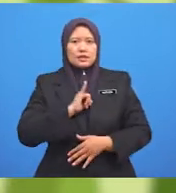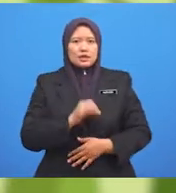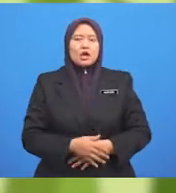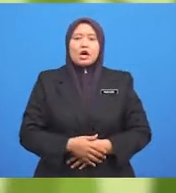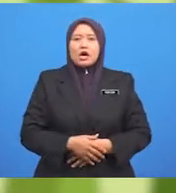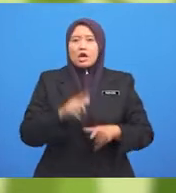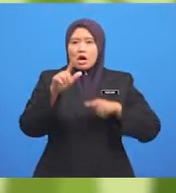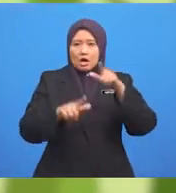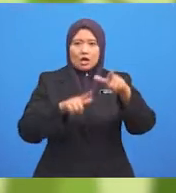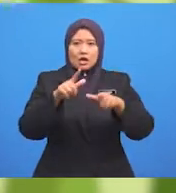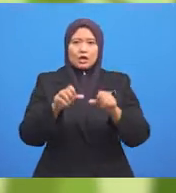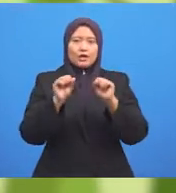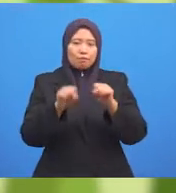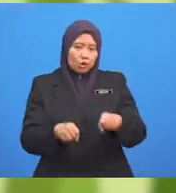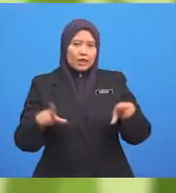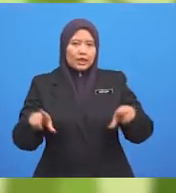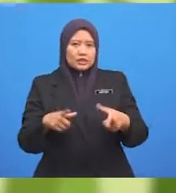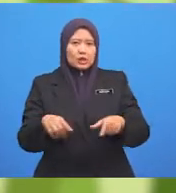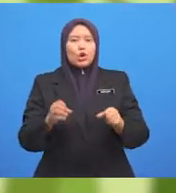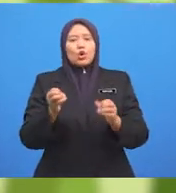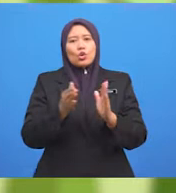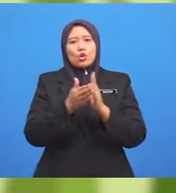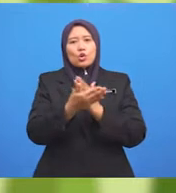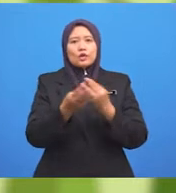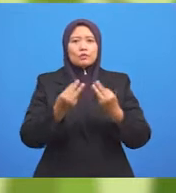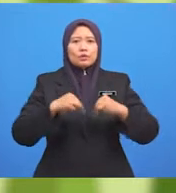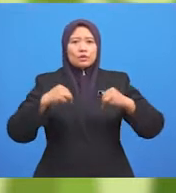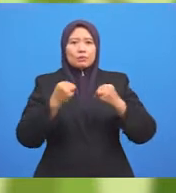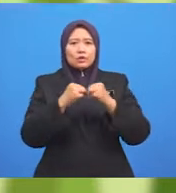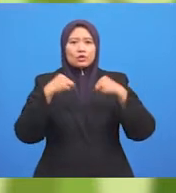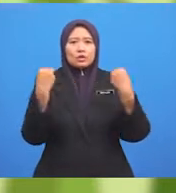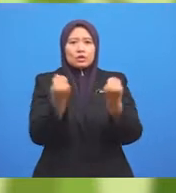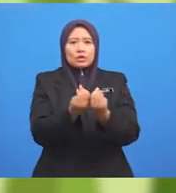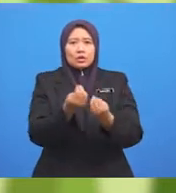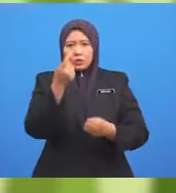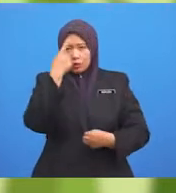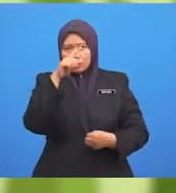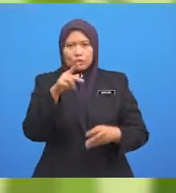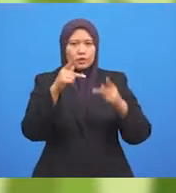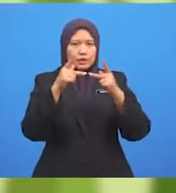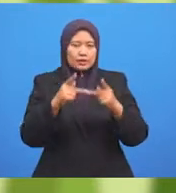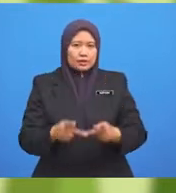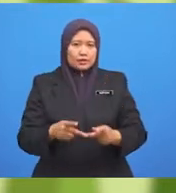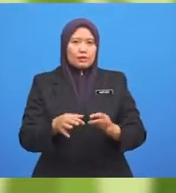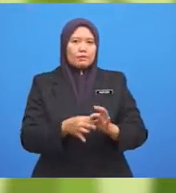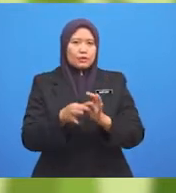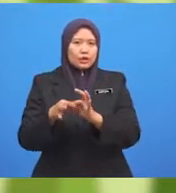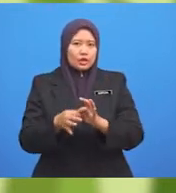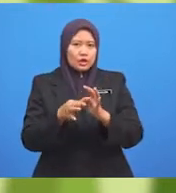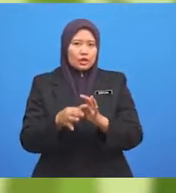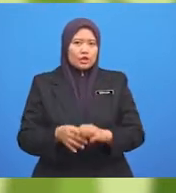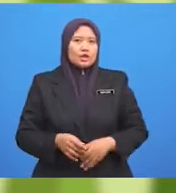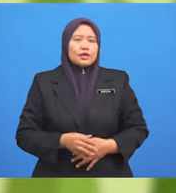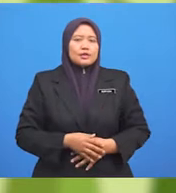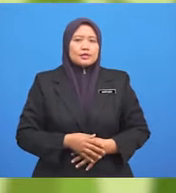langkah-langkah yang boleh dilaksanakan oleh masyarakat untuk mengekalkan perpaduan ialah setiap